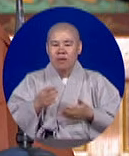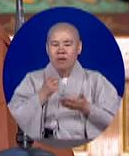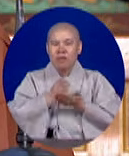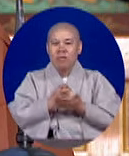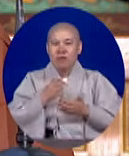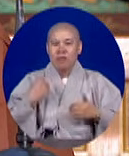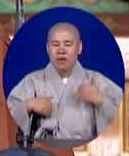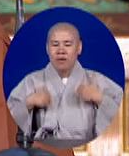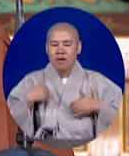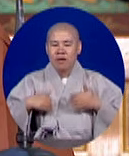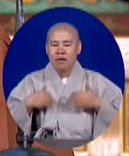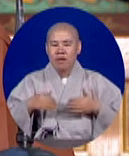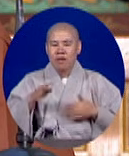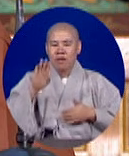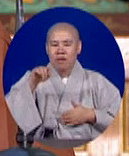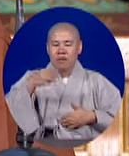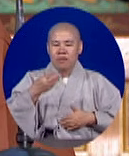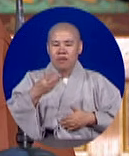불생불멸의 즐거움,